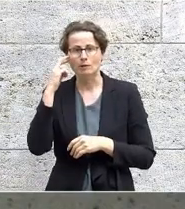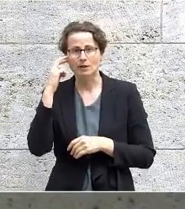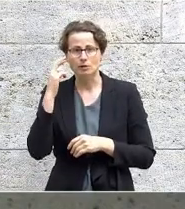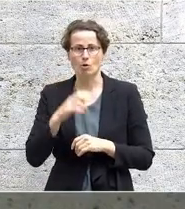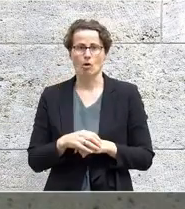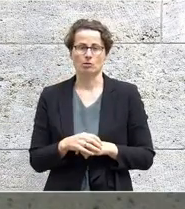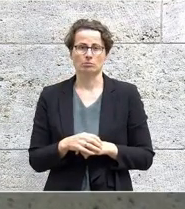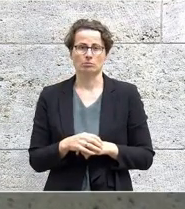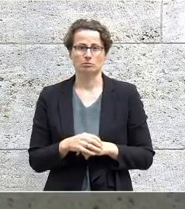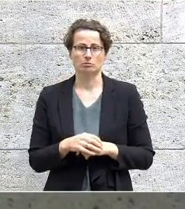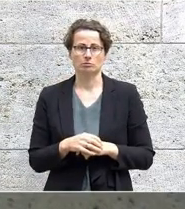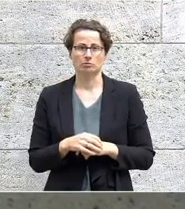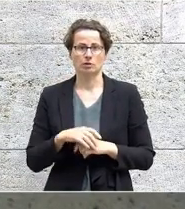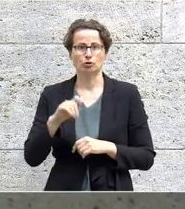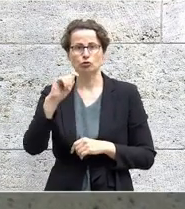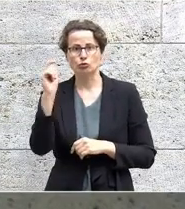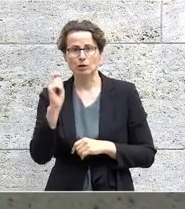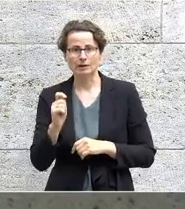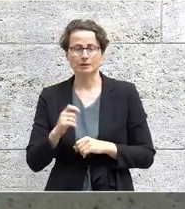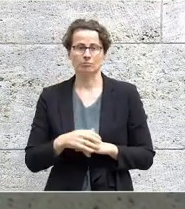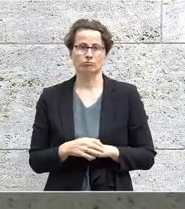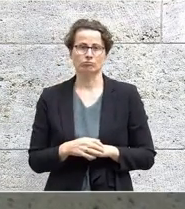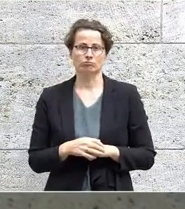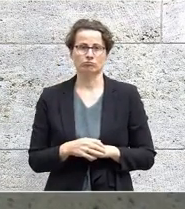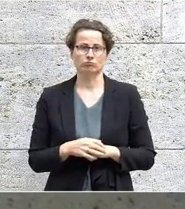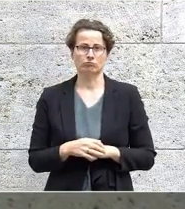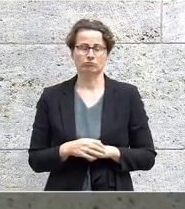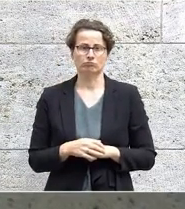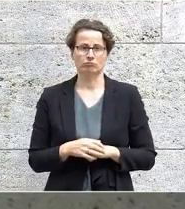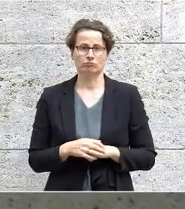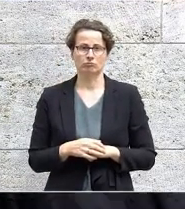Professoren und Studenten,